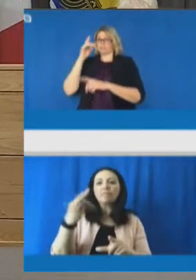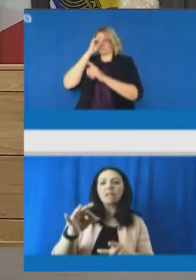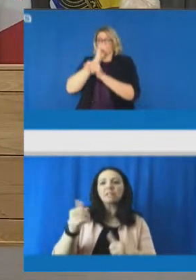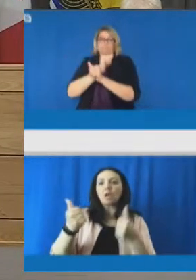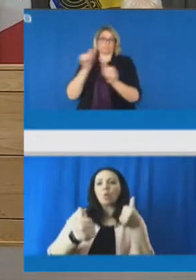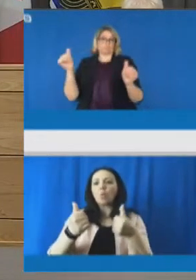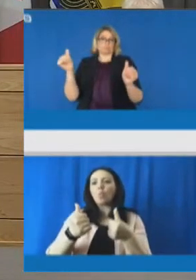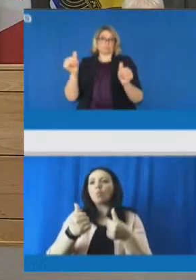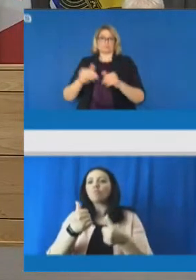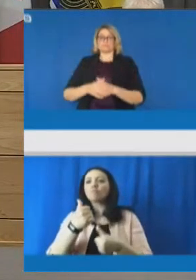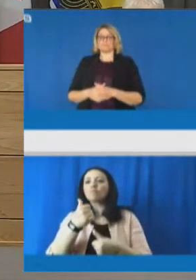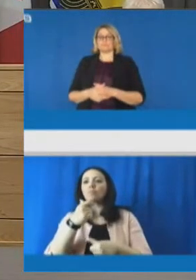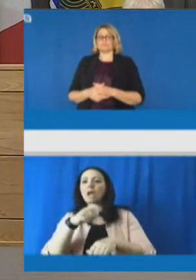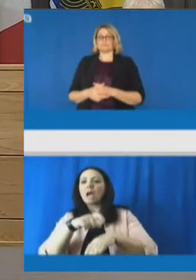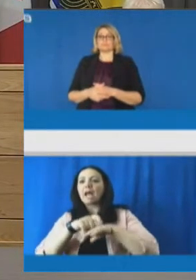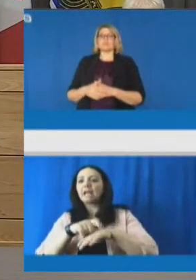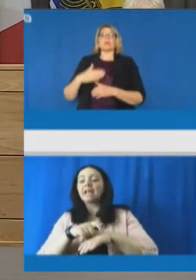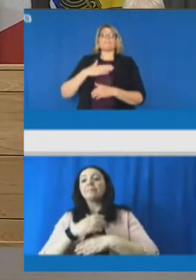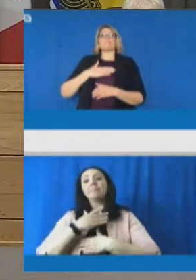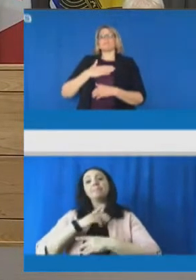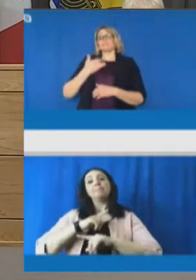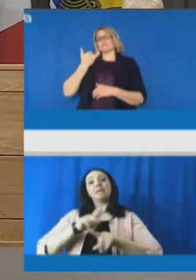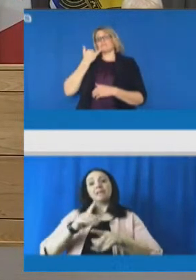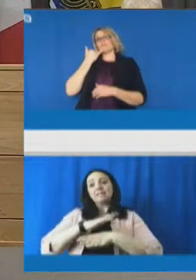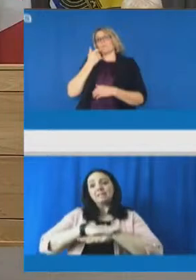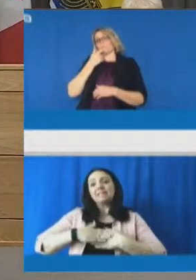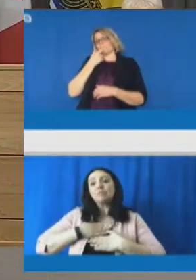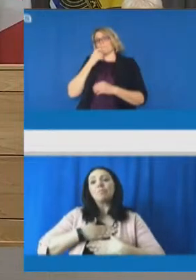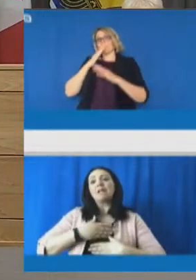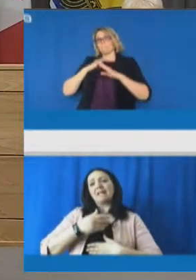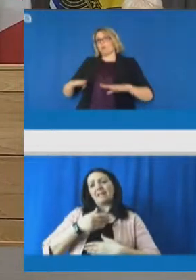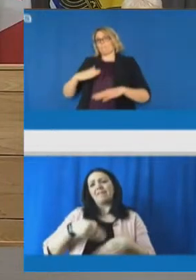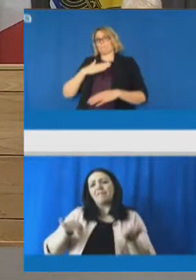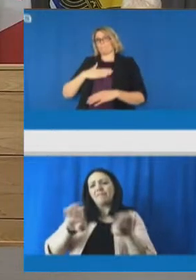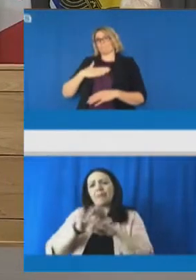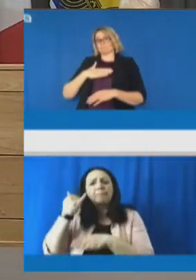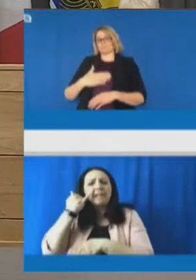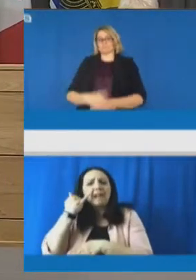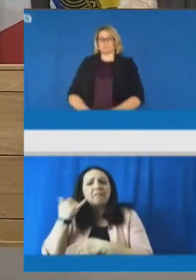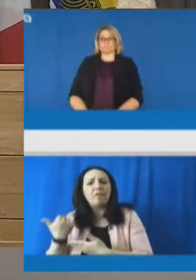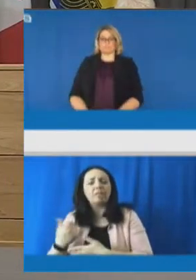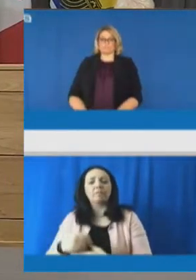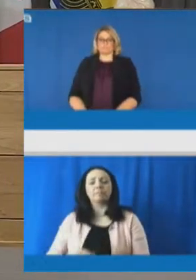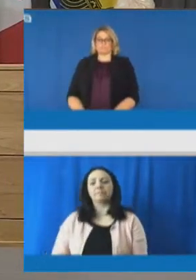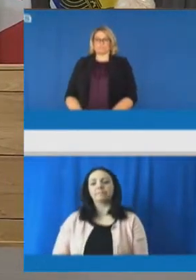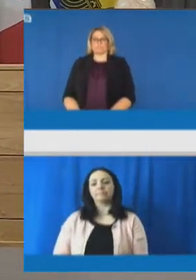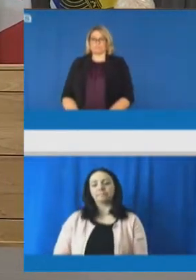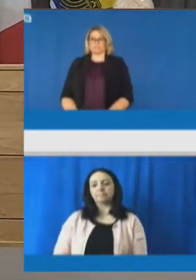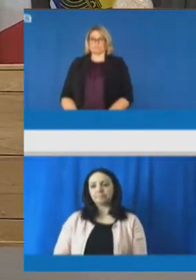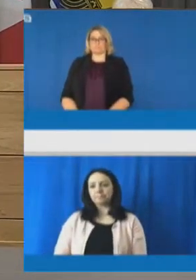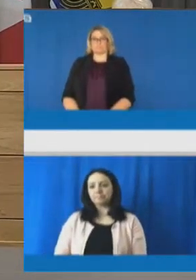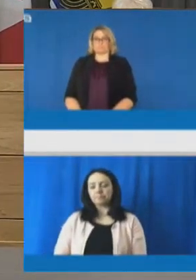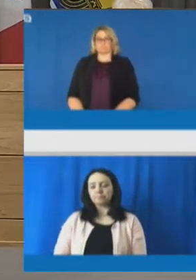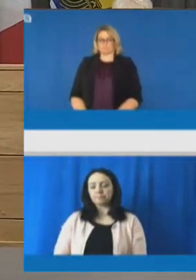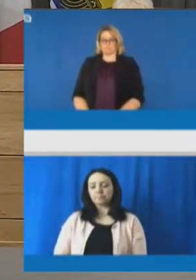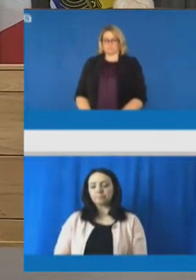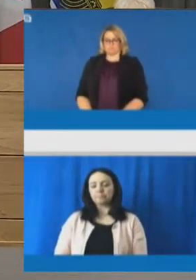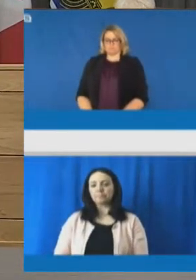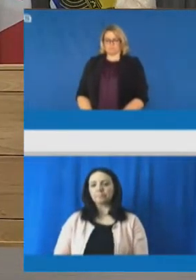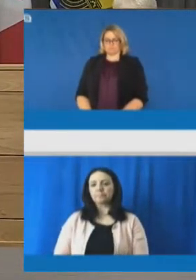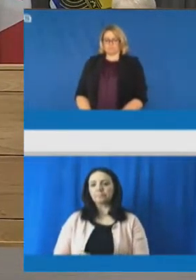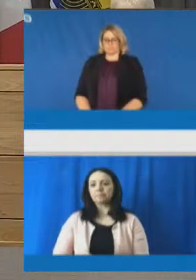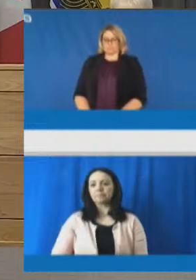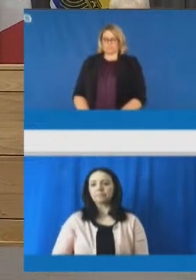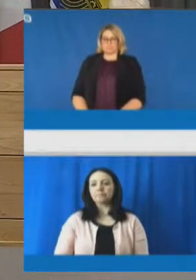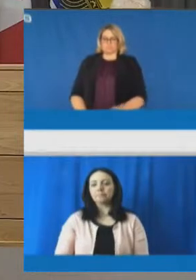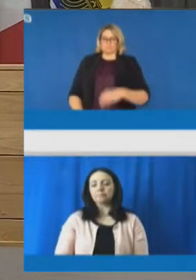identifier clairement à qui vous adressez pour répondre à vos questions? Et voulez-vous assurer de désactiver le